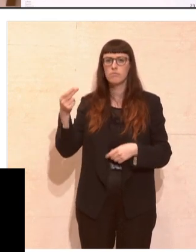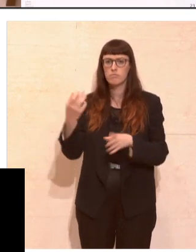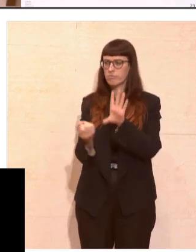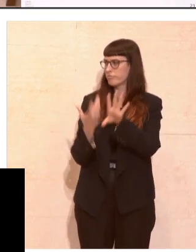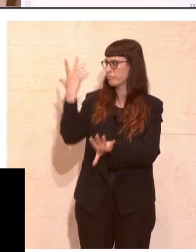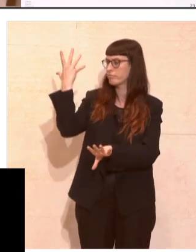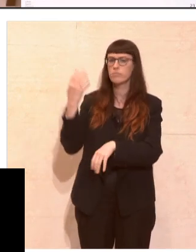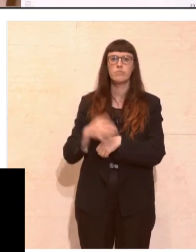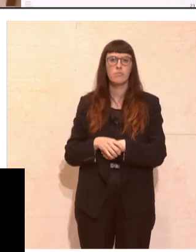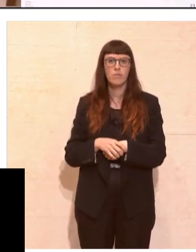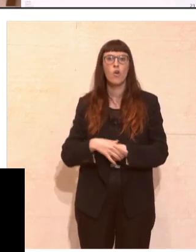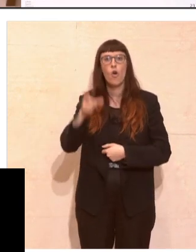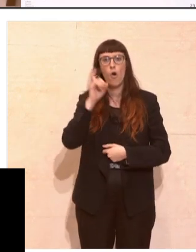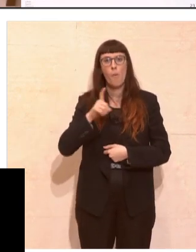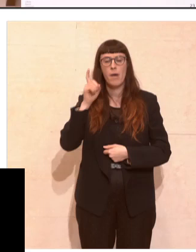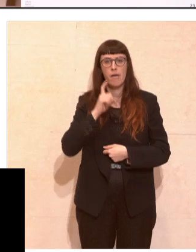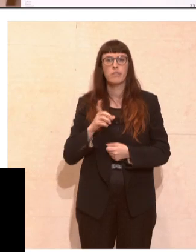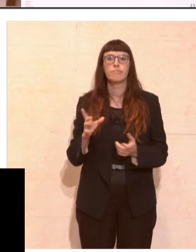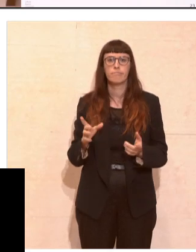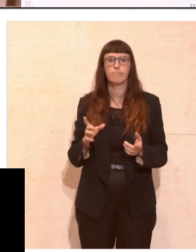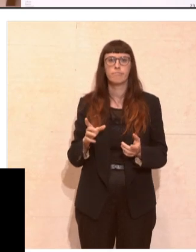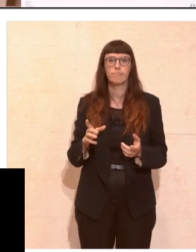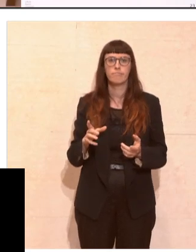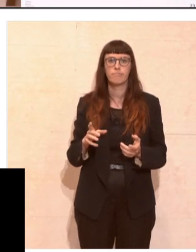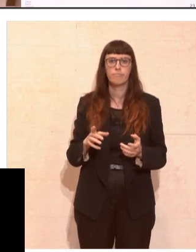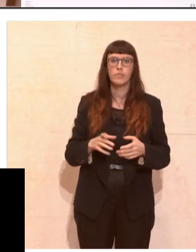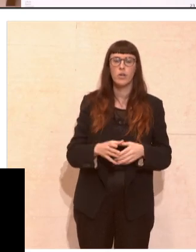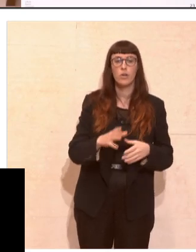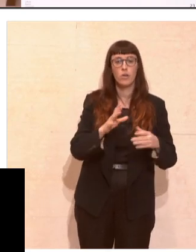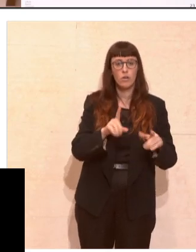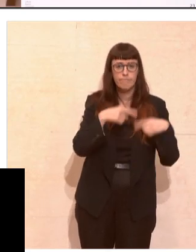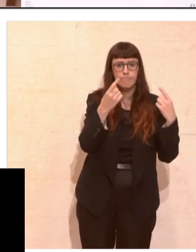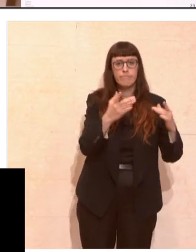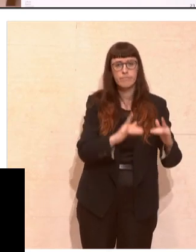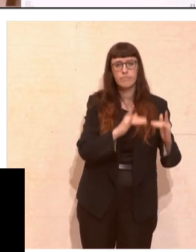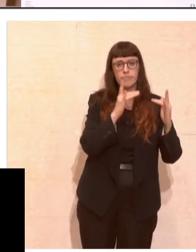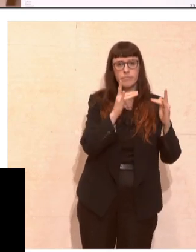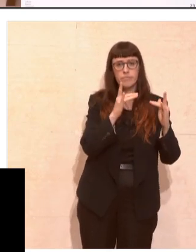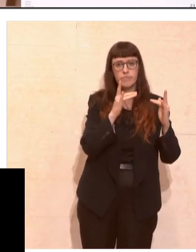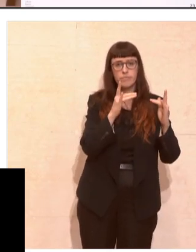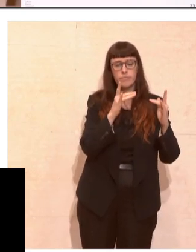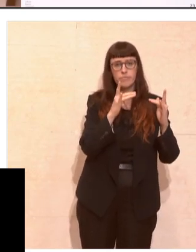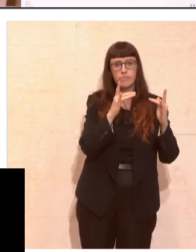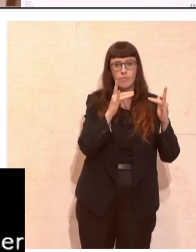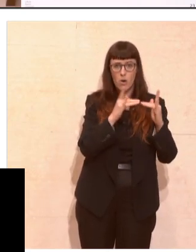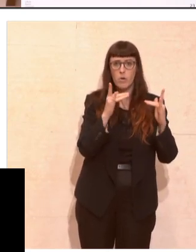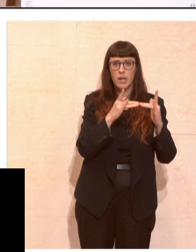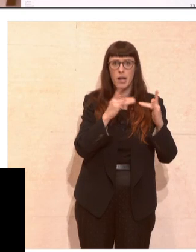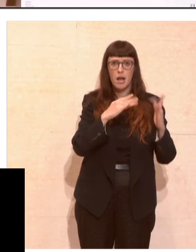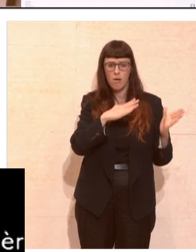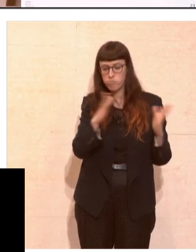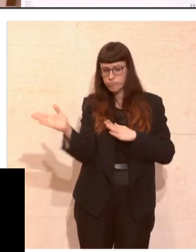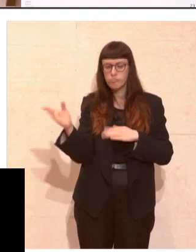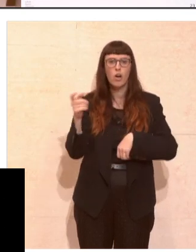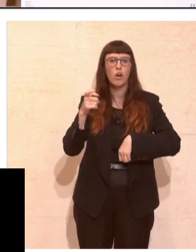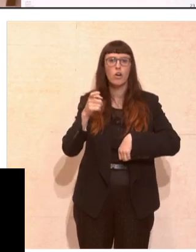marqué, et ça, c'est un peu inquiétant, là, c'est relié aux 3 premières années de vie. On sait que moi, je vais vraiment